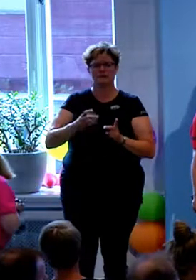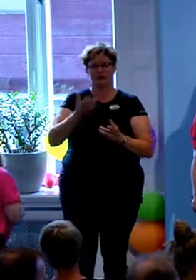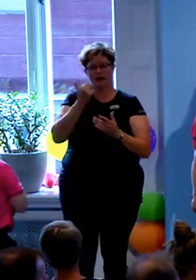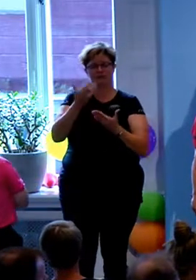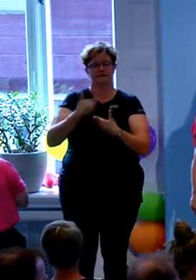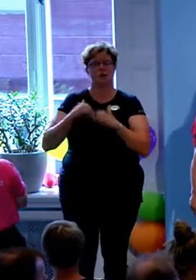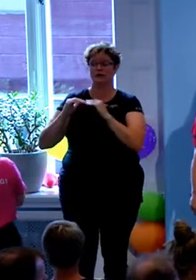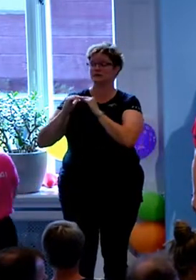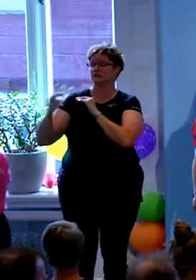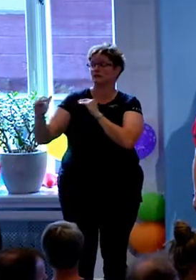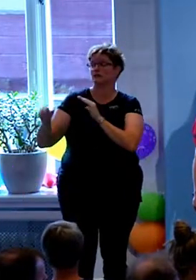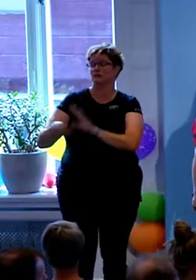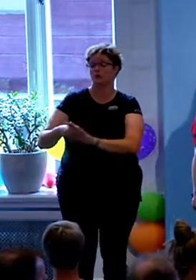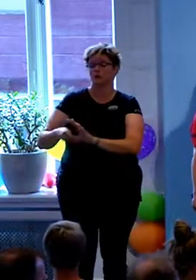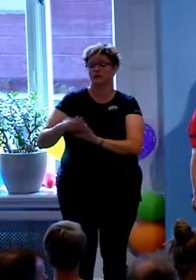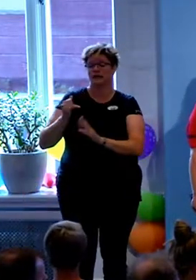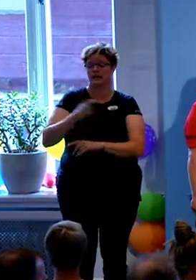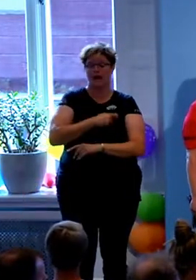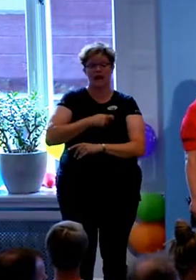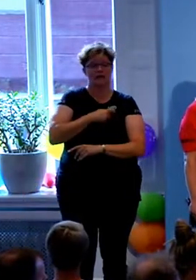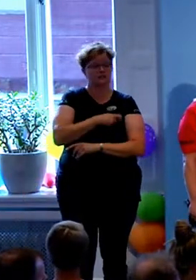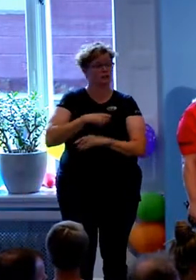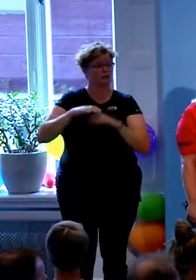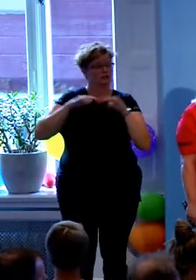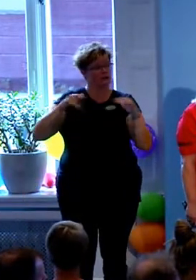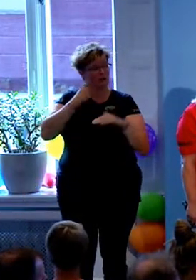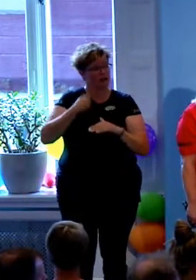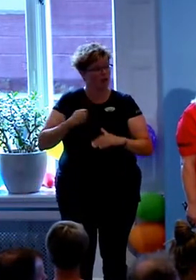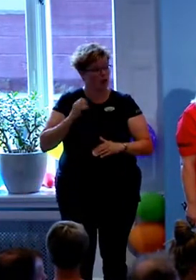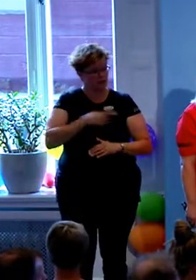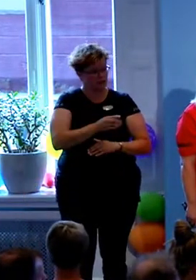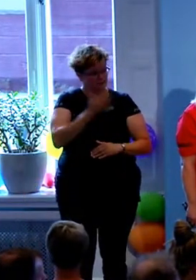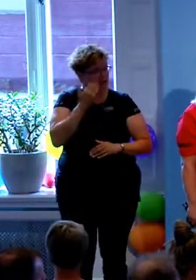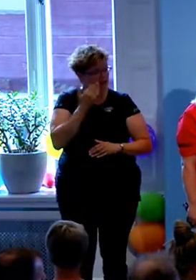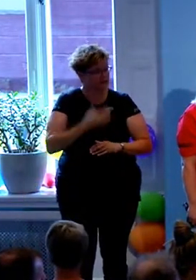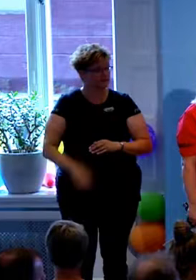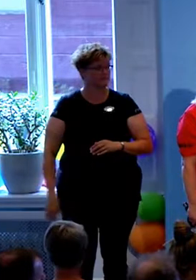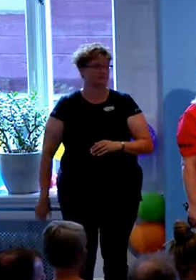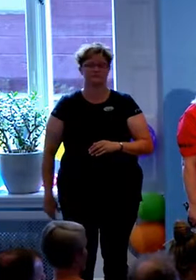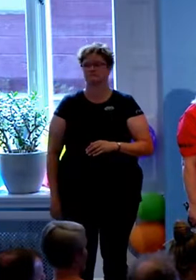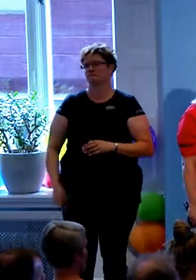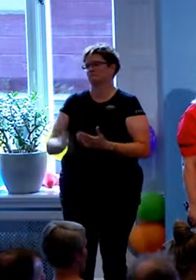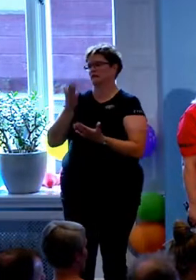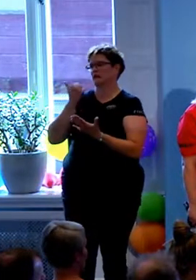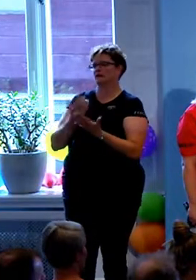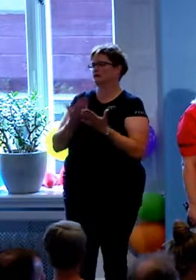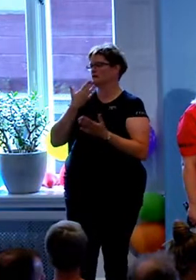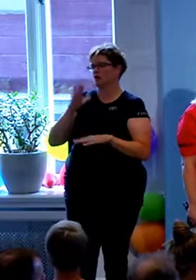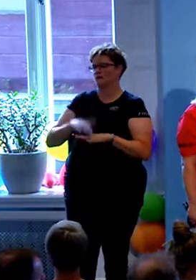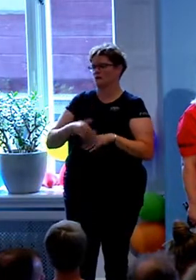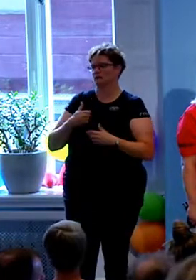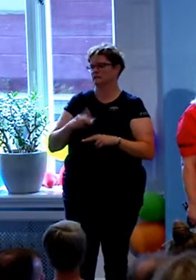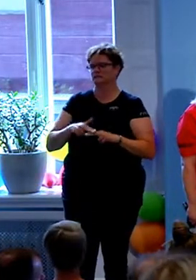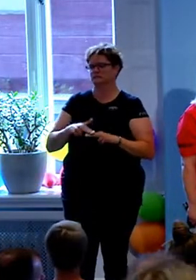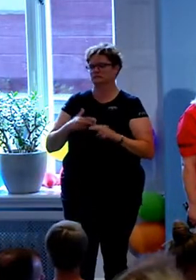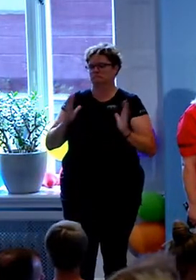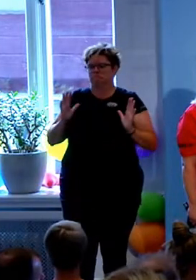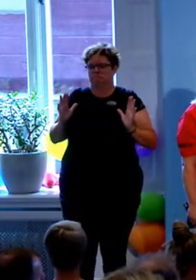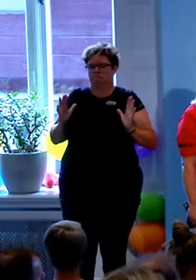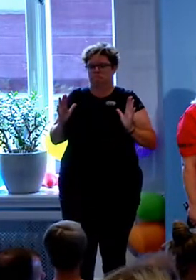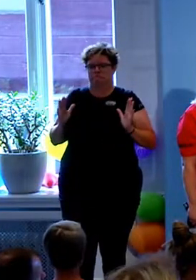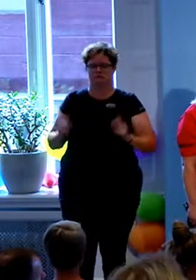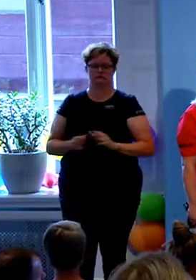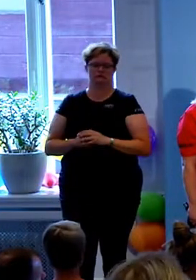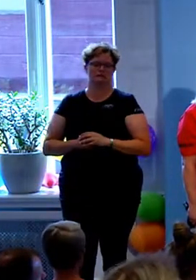få en jämställd sponsring i landslagsnivå, om ni vet om det. Jag kan inte svara på den. Jag känner inte att jag ens vill vara